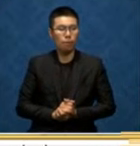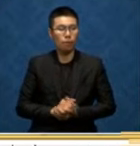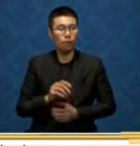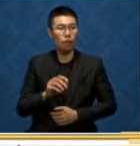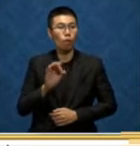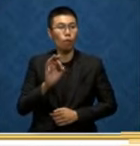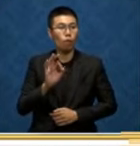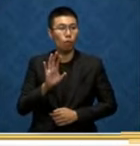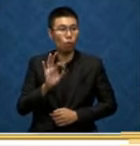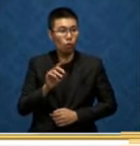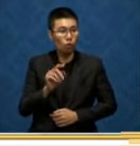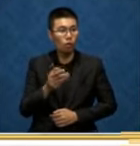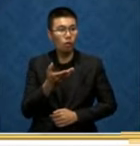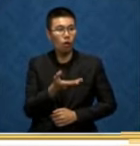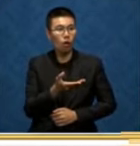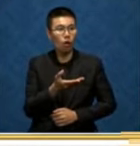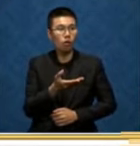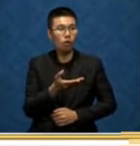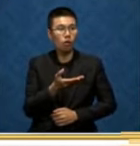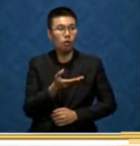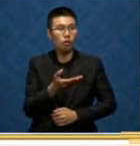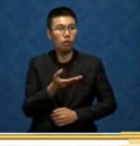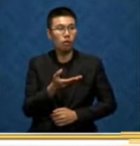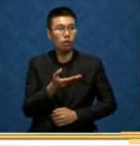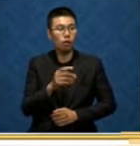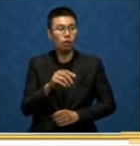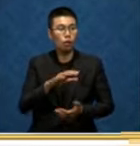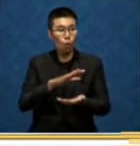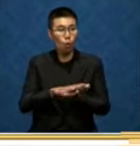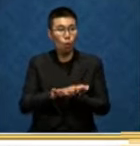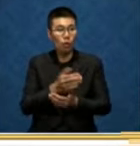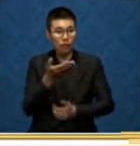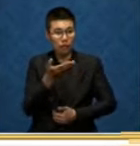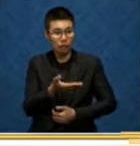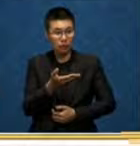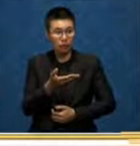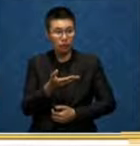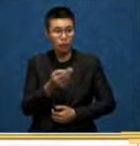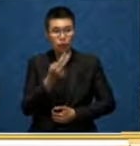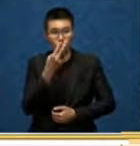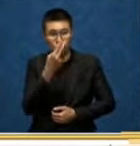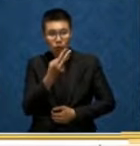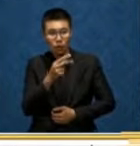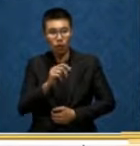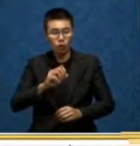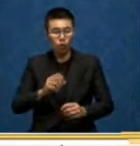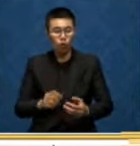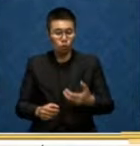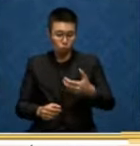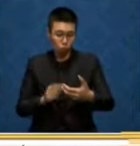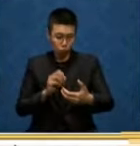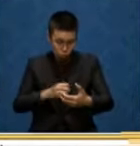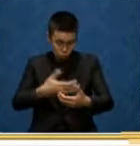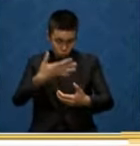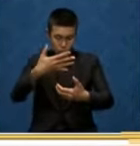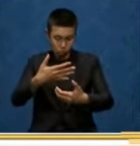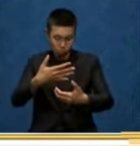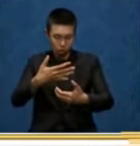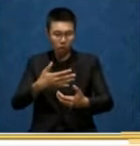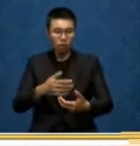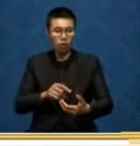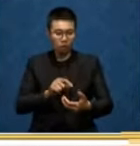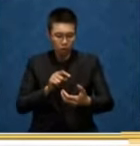Facebook ของ Lincoln House School Thailand อันเนี้ยมูลนิธิเนี่ยมันเด้งขึ้นมาในโทรศัพท์เขาก็เลยติดต่อเข้ามา